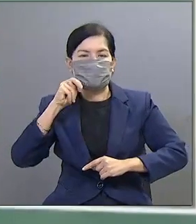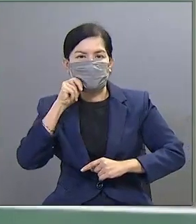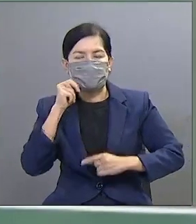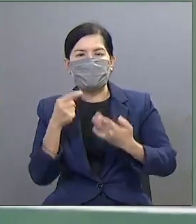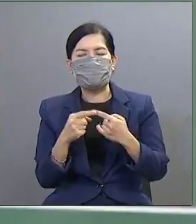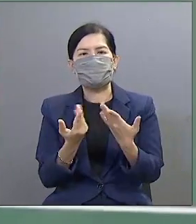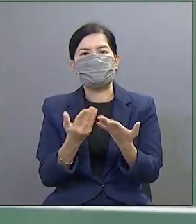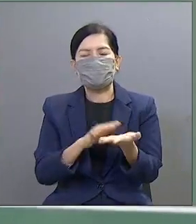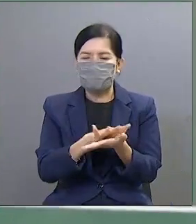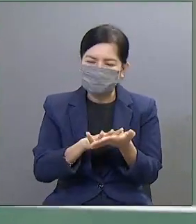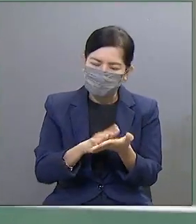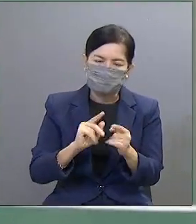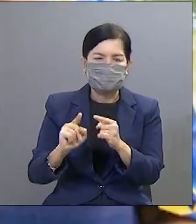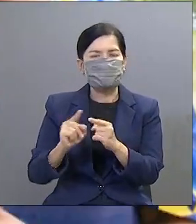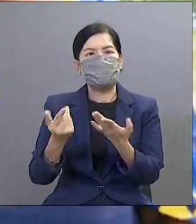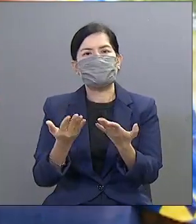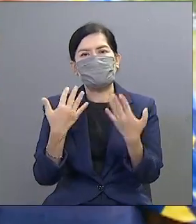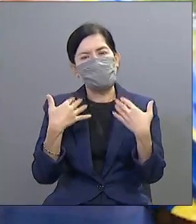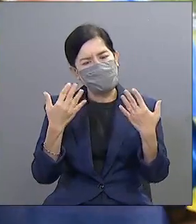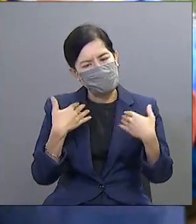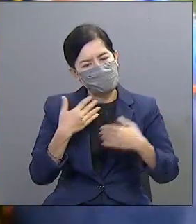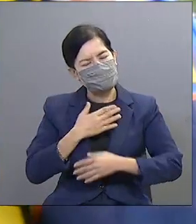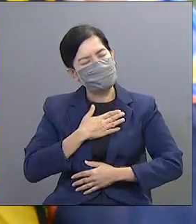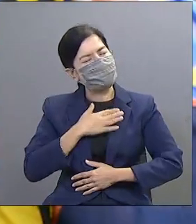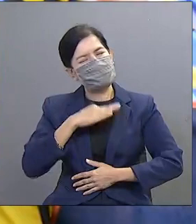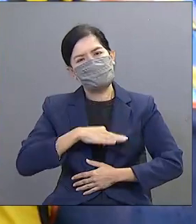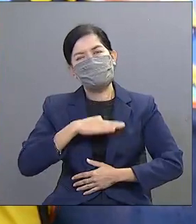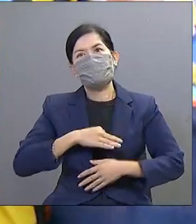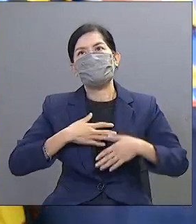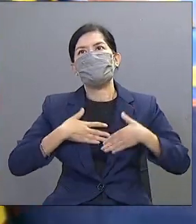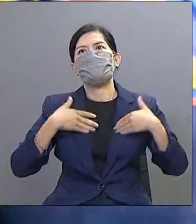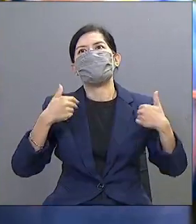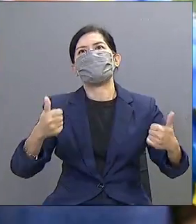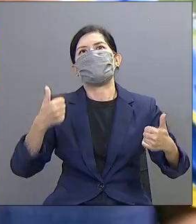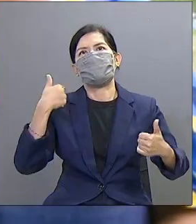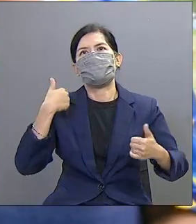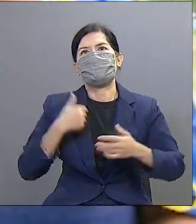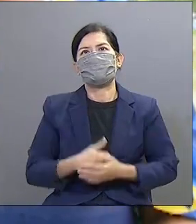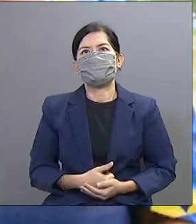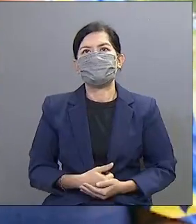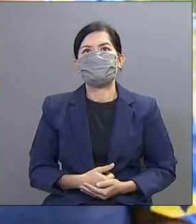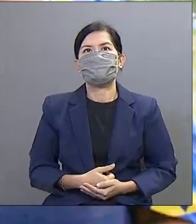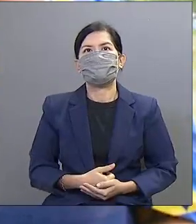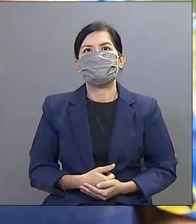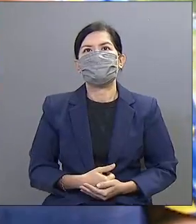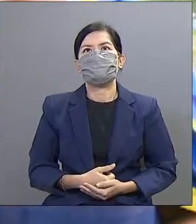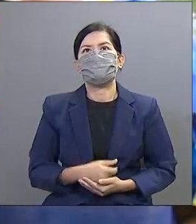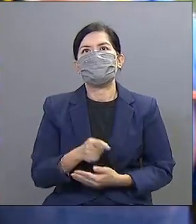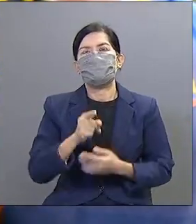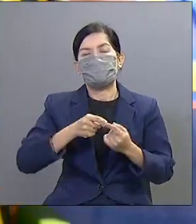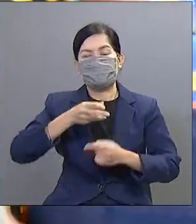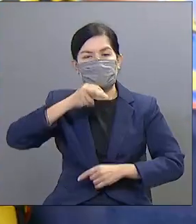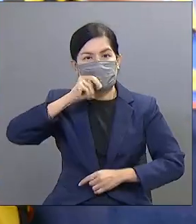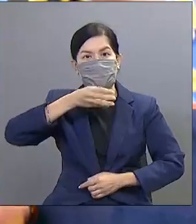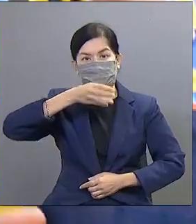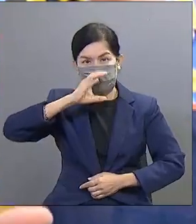ไม่ต้องบักขุด ไม่ต้องมาน้ำสะ น้ำคี่หัวคี่ควาย ไม่ต้องนำอีแล้วได้มาดื่มน้ำด้